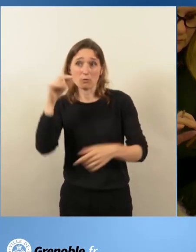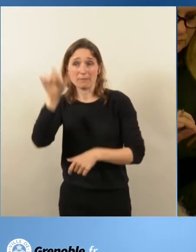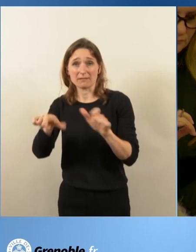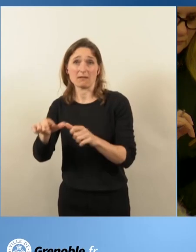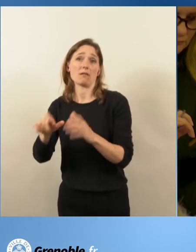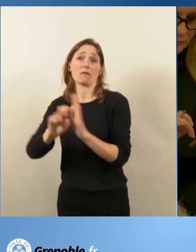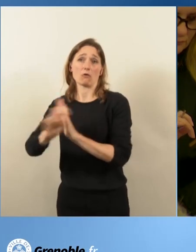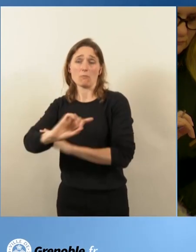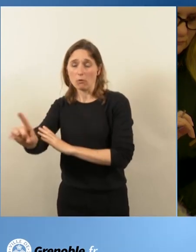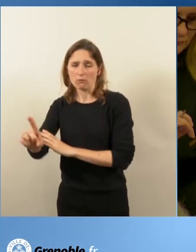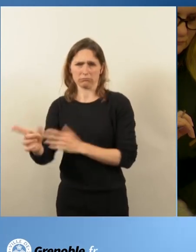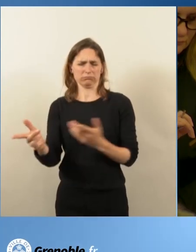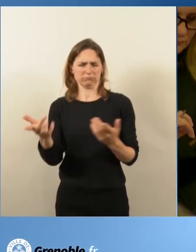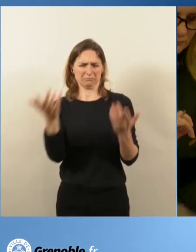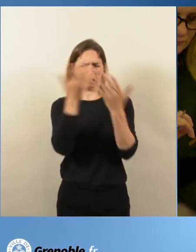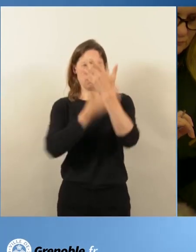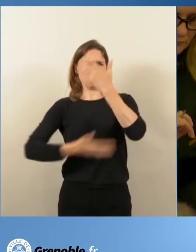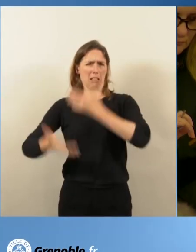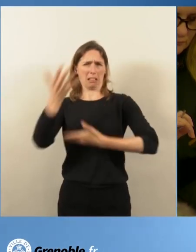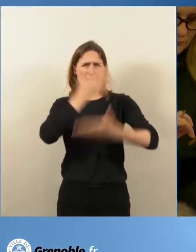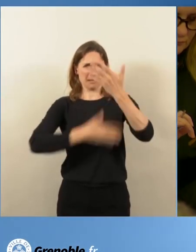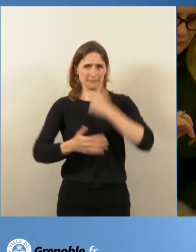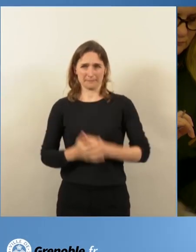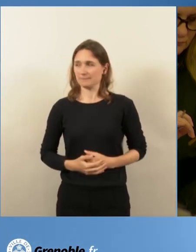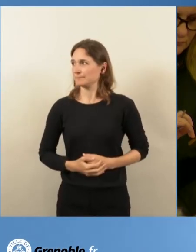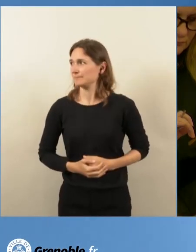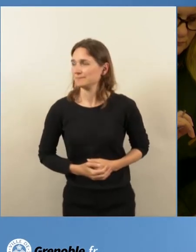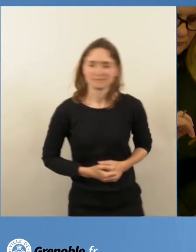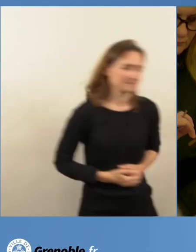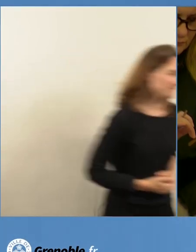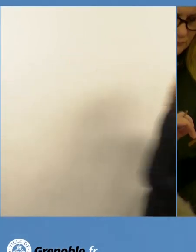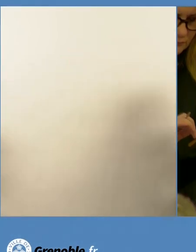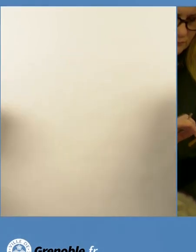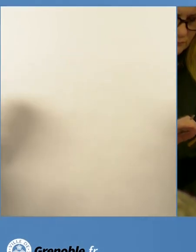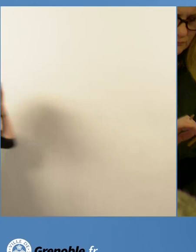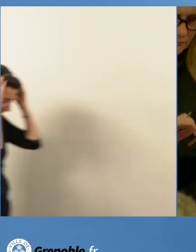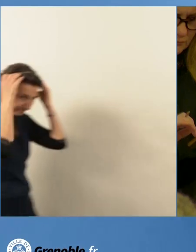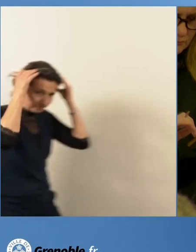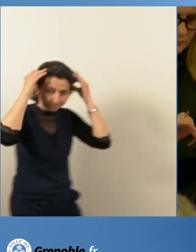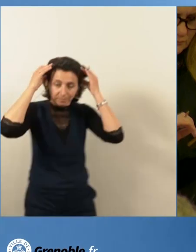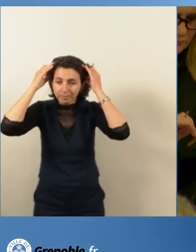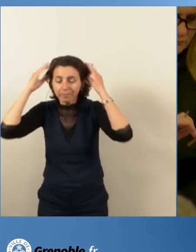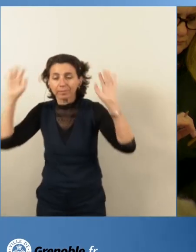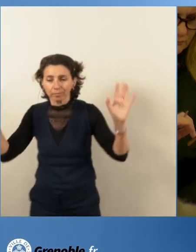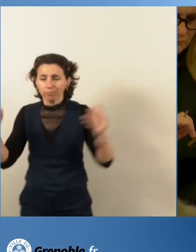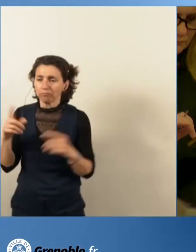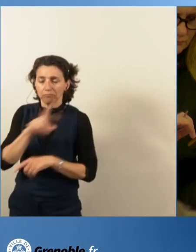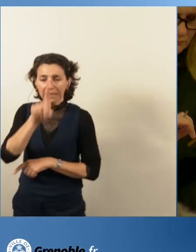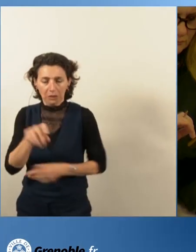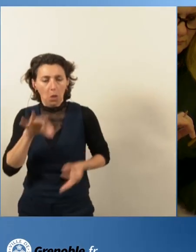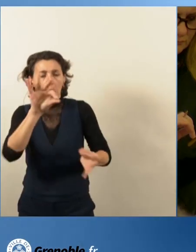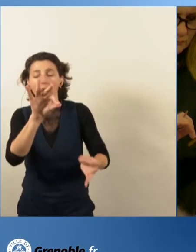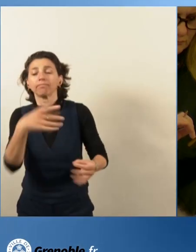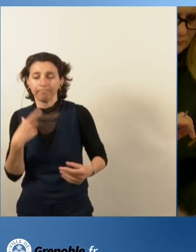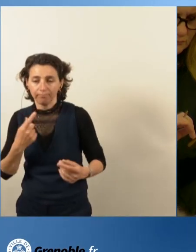comprendre mais cette question peut trouver une réponse mes chers collègues si l'on applique les droits culturels je ne porterai pas ici le